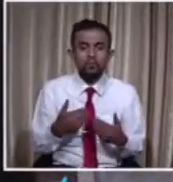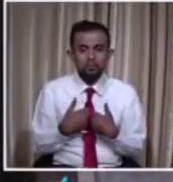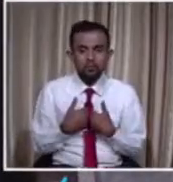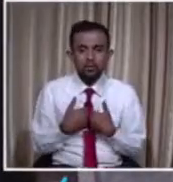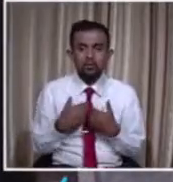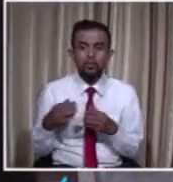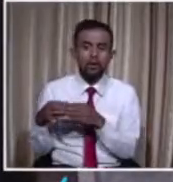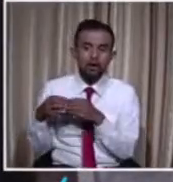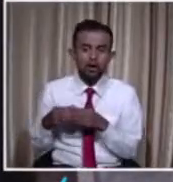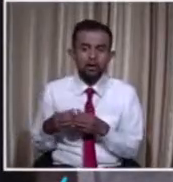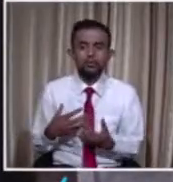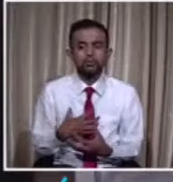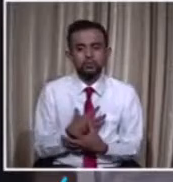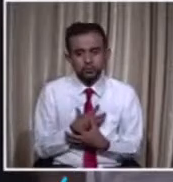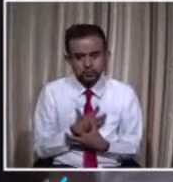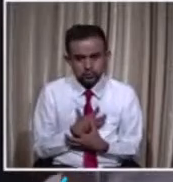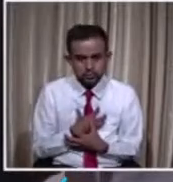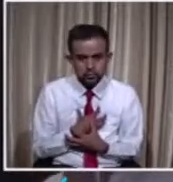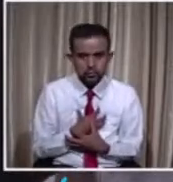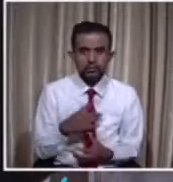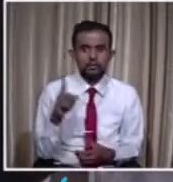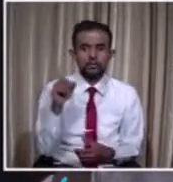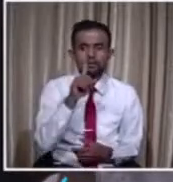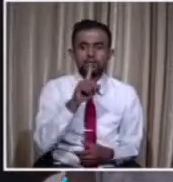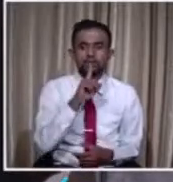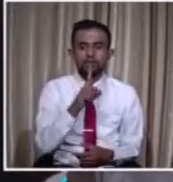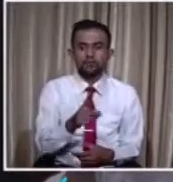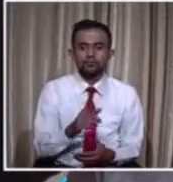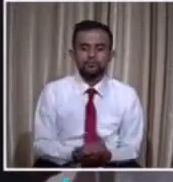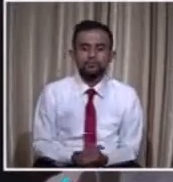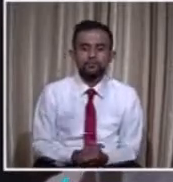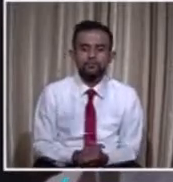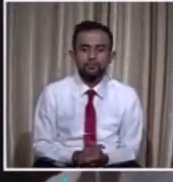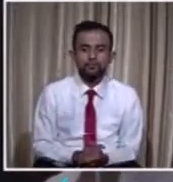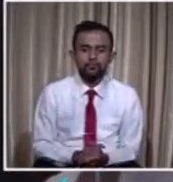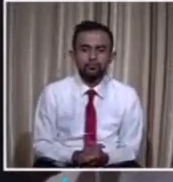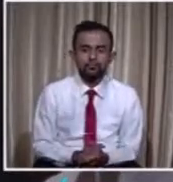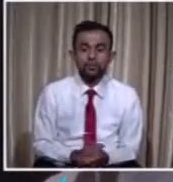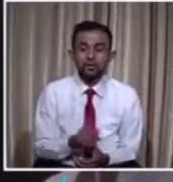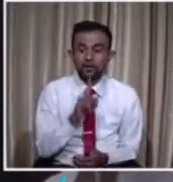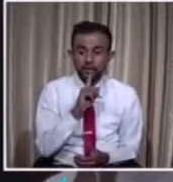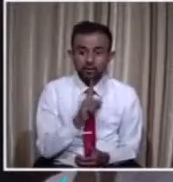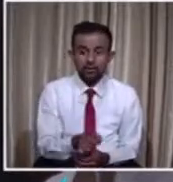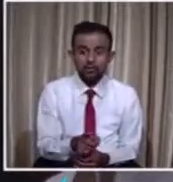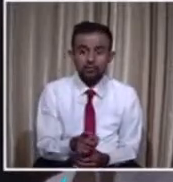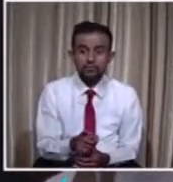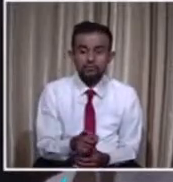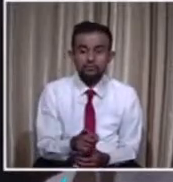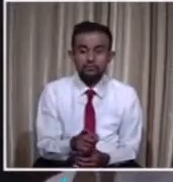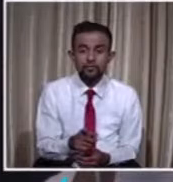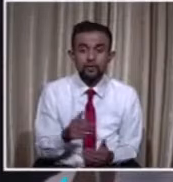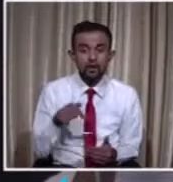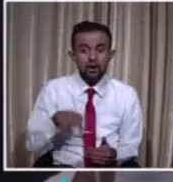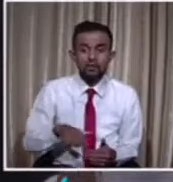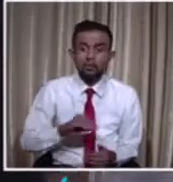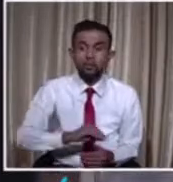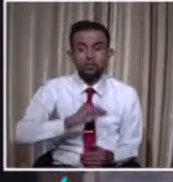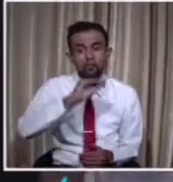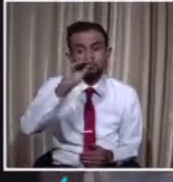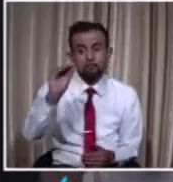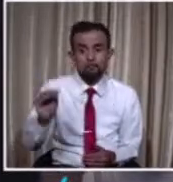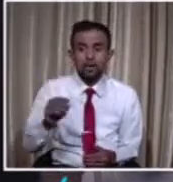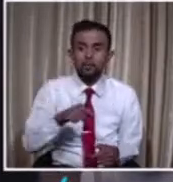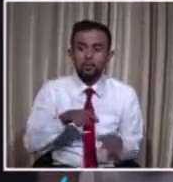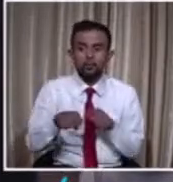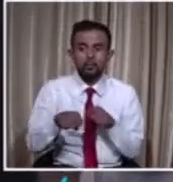apa kandayamit sokaya prathamayen puda karanna kemathi. E wage me prarthana karanawa adin passewat